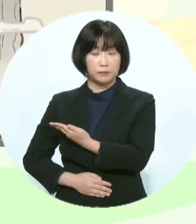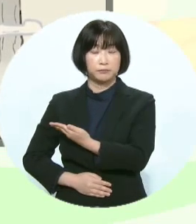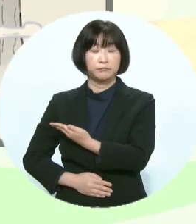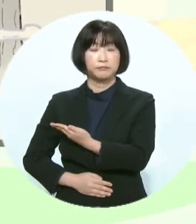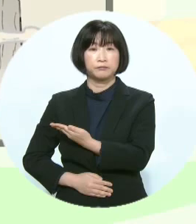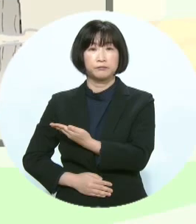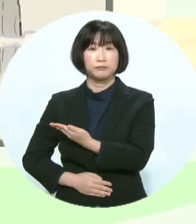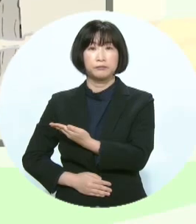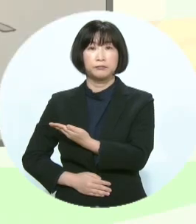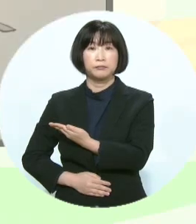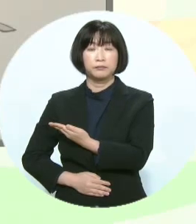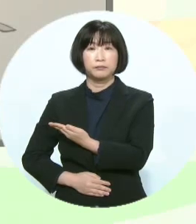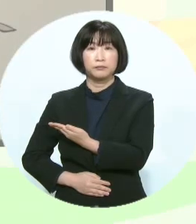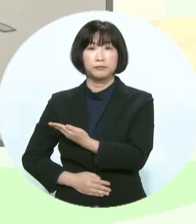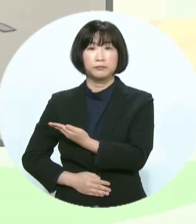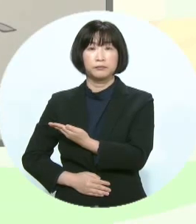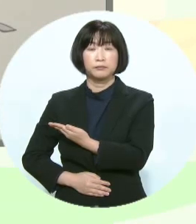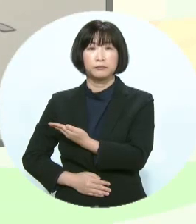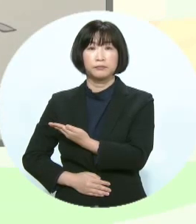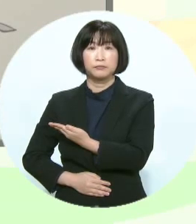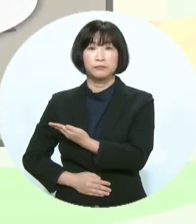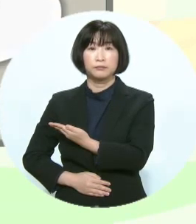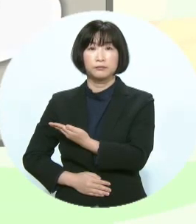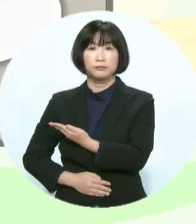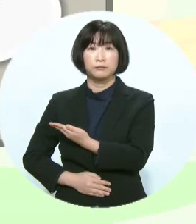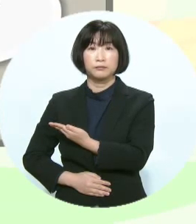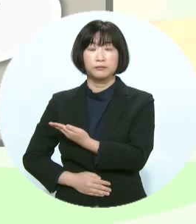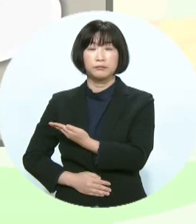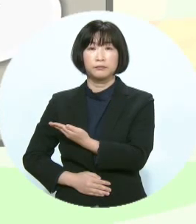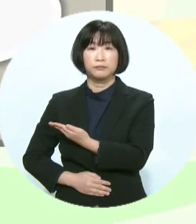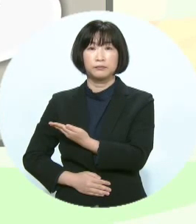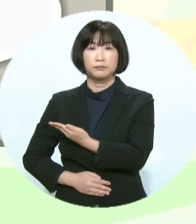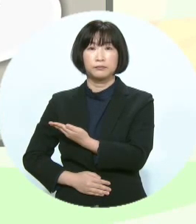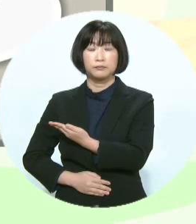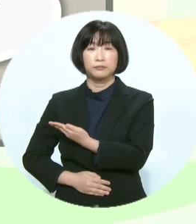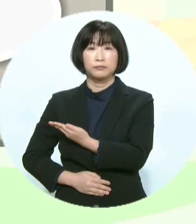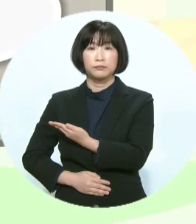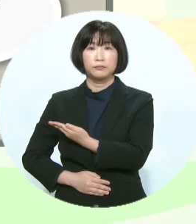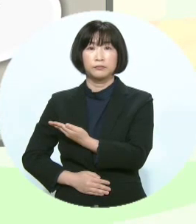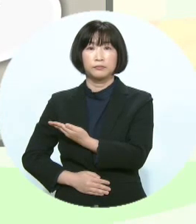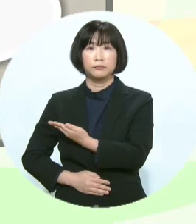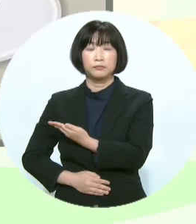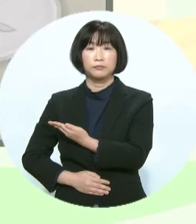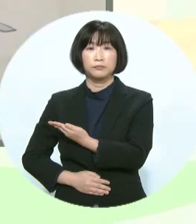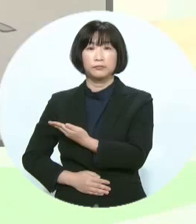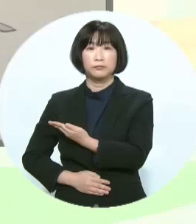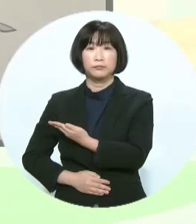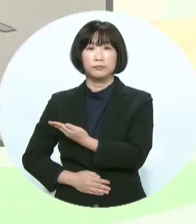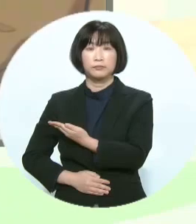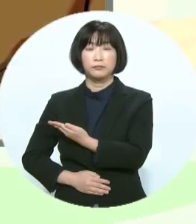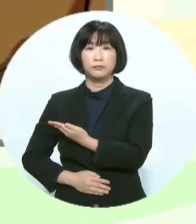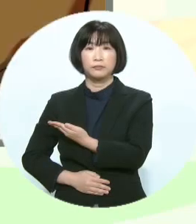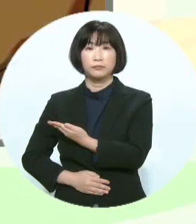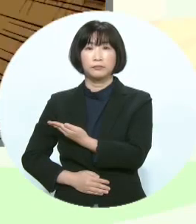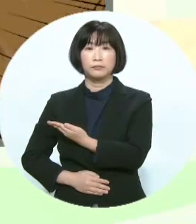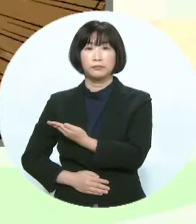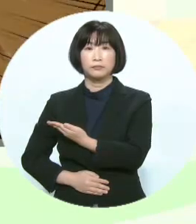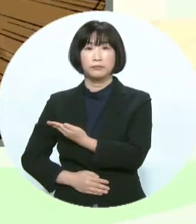お願いがあります。友達との写真をネットに載せたらどんどん拡散して出身や家の場所までバレちゃって全部消してほしいんです